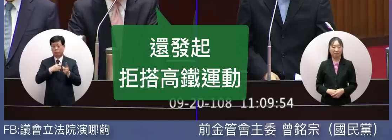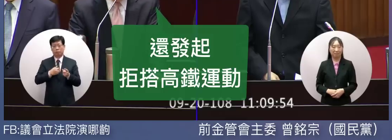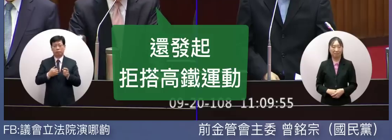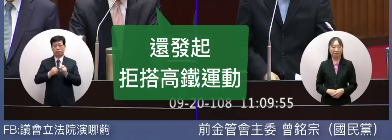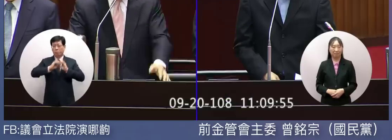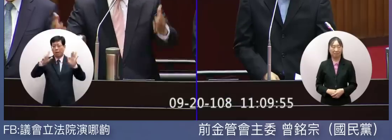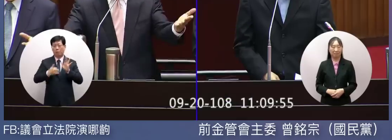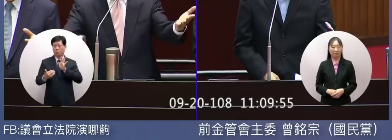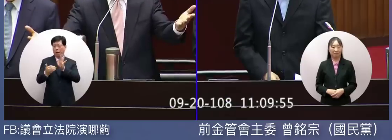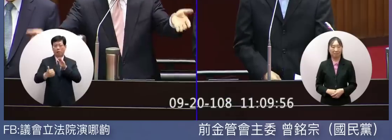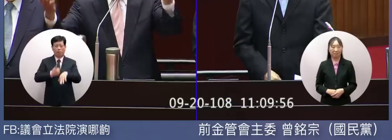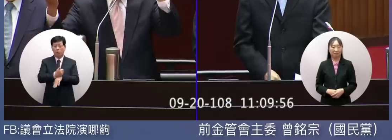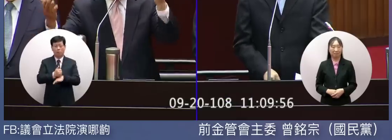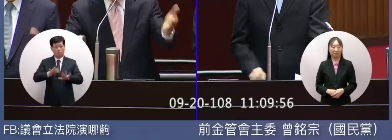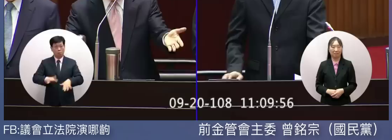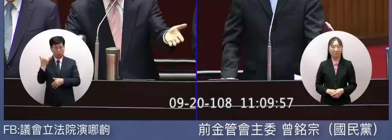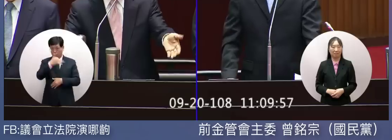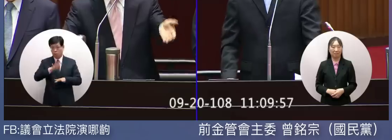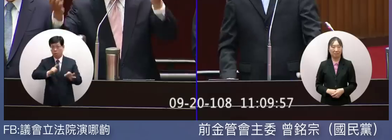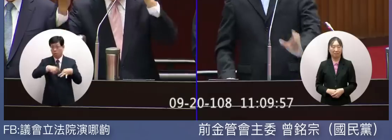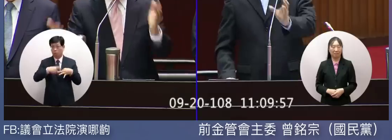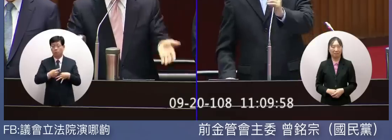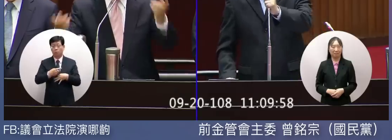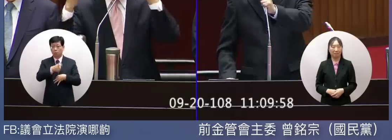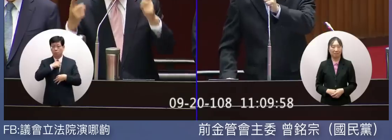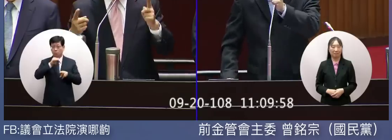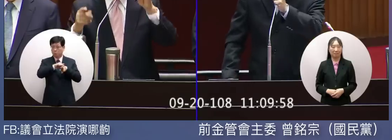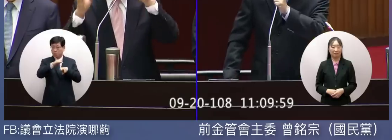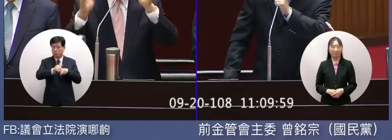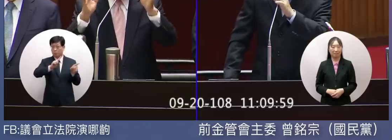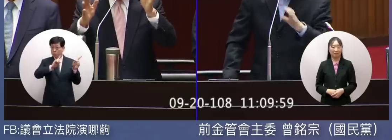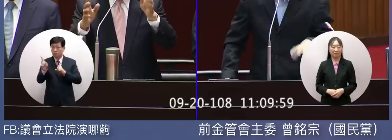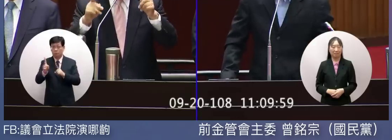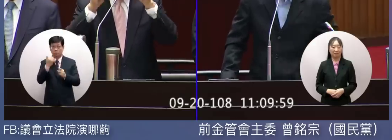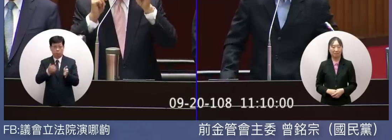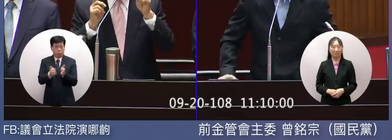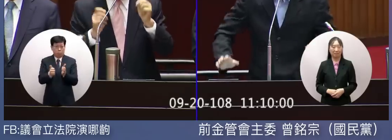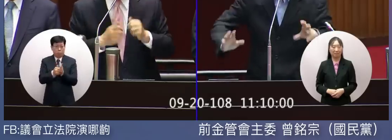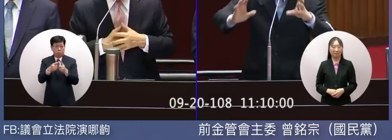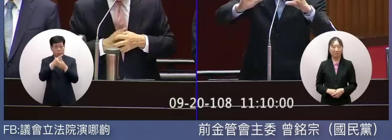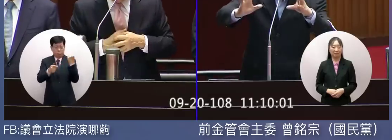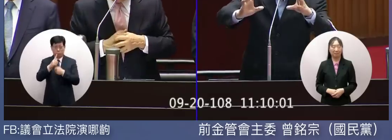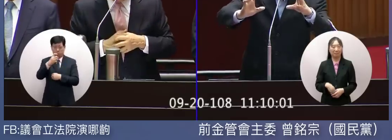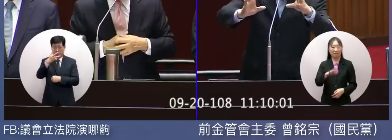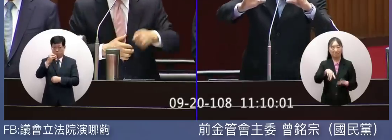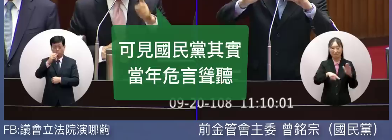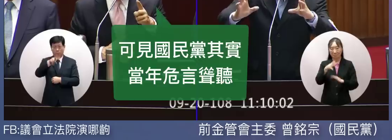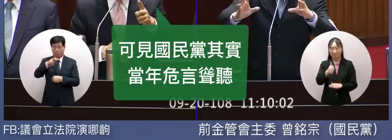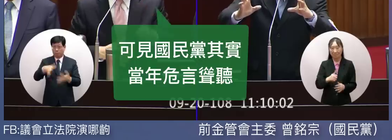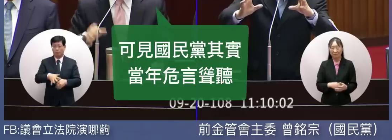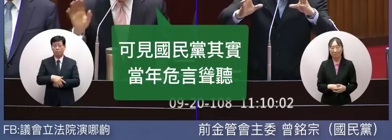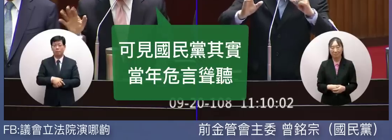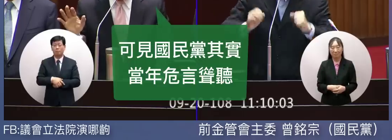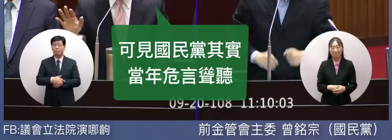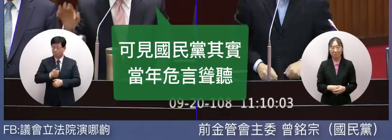高铁运动。结果今天高铁赚钱，高铁一天载客18万2000人。可